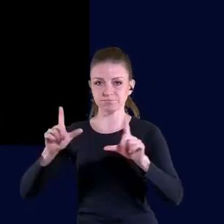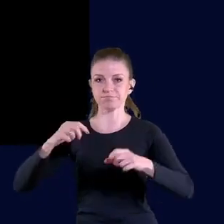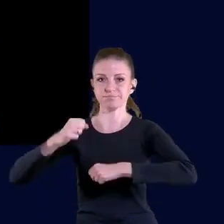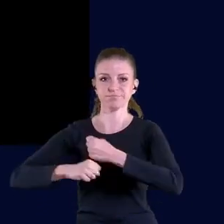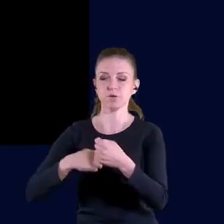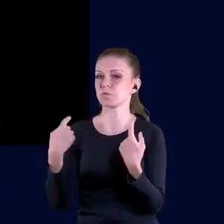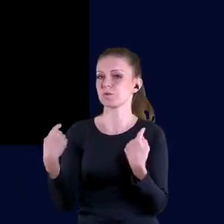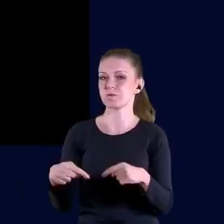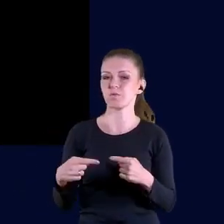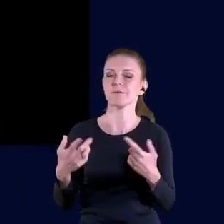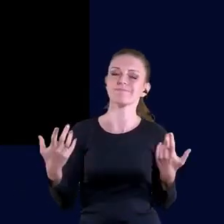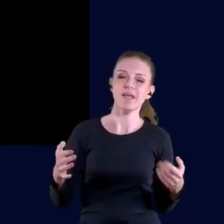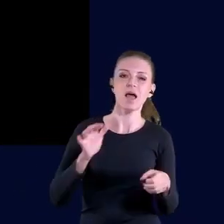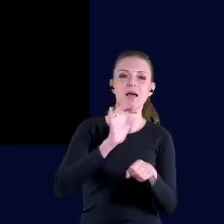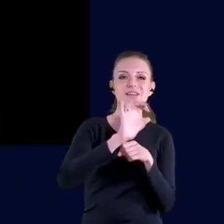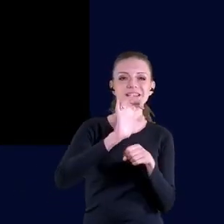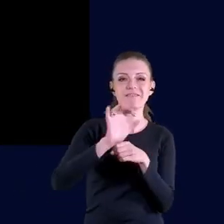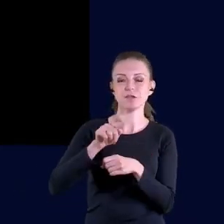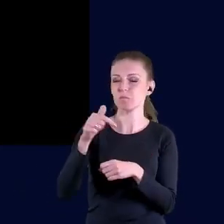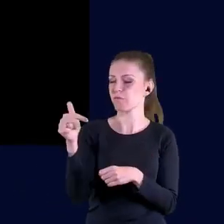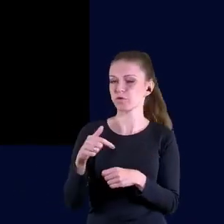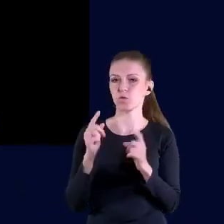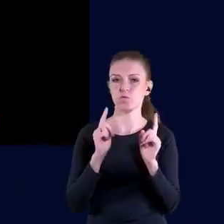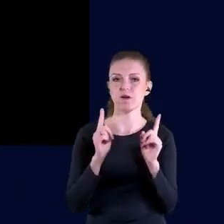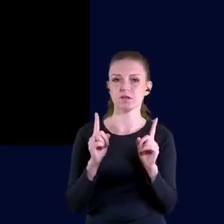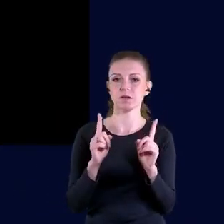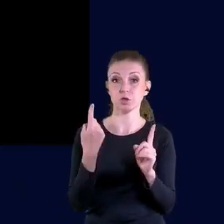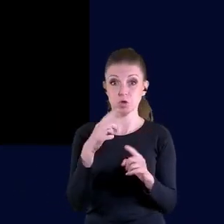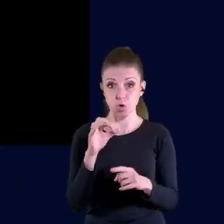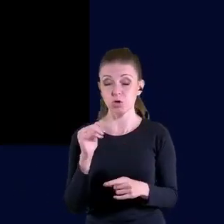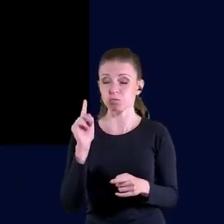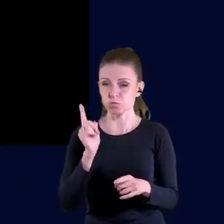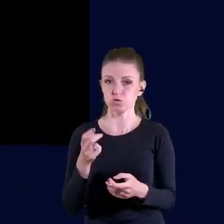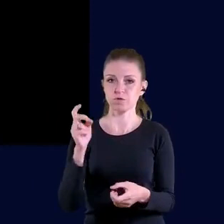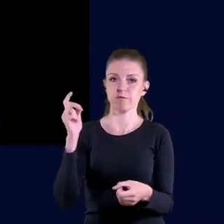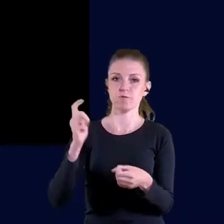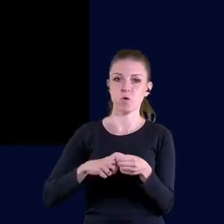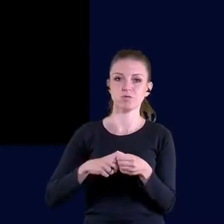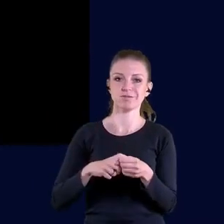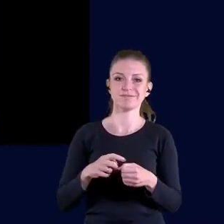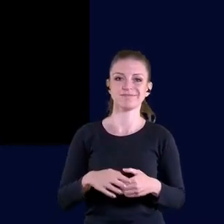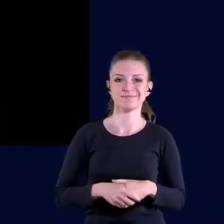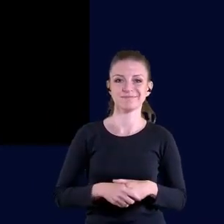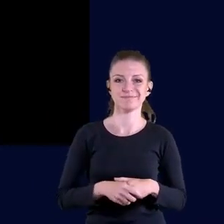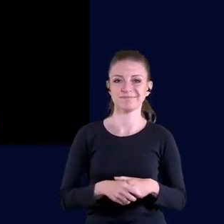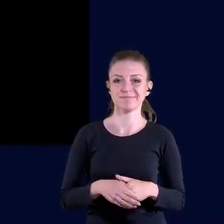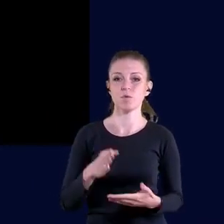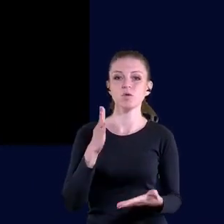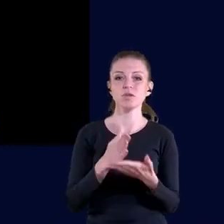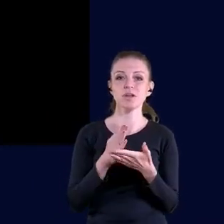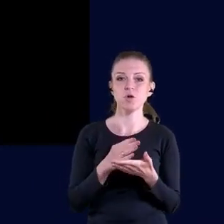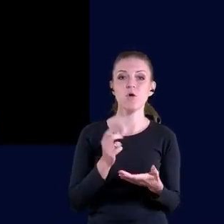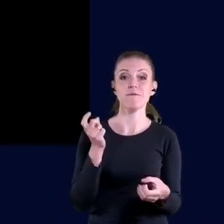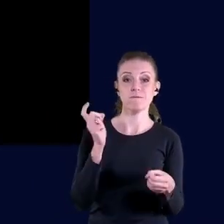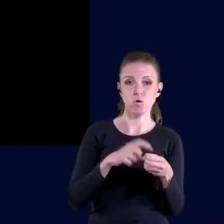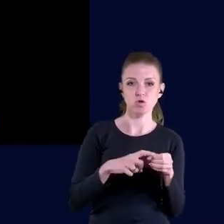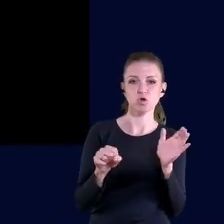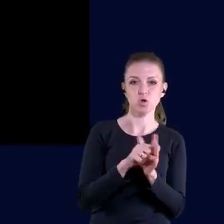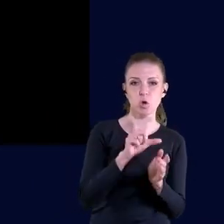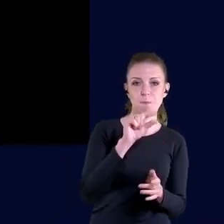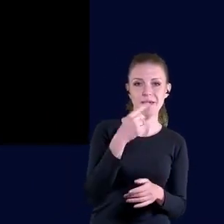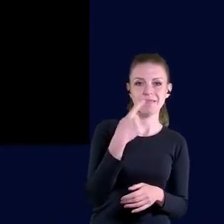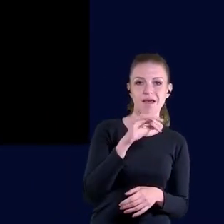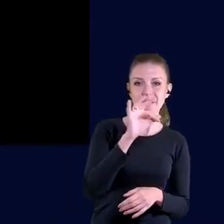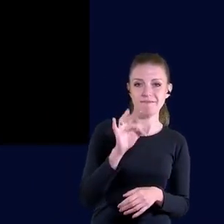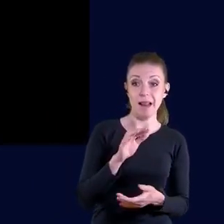czy w ogóle wydawcy uważać żeby aktywować do i bo samo włączenie identyfikatora do i na przykład do pfu